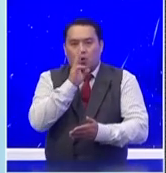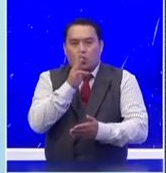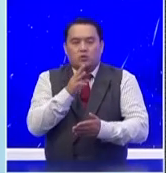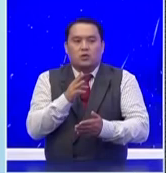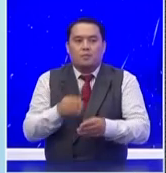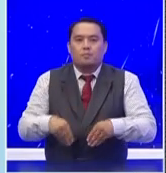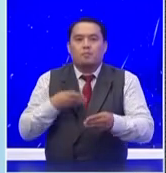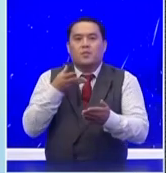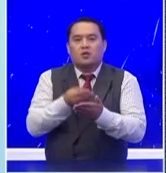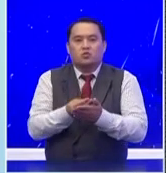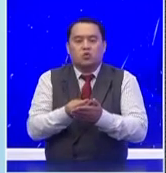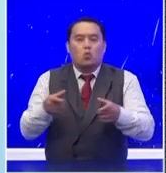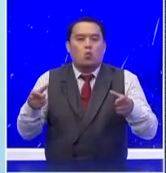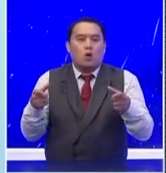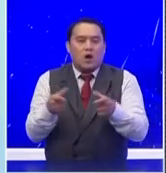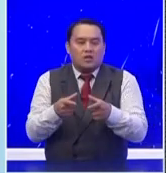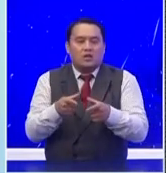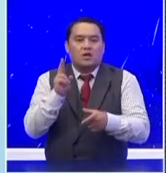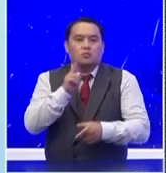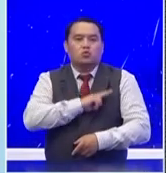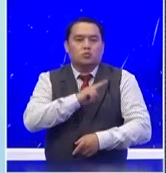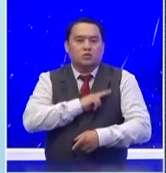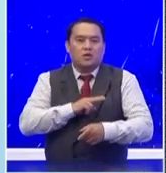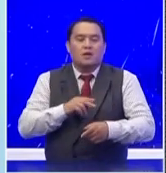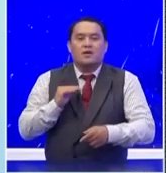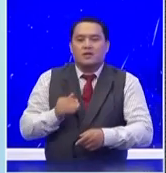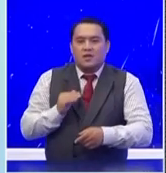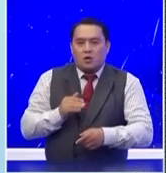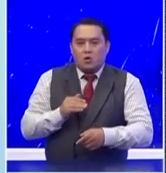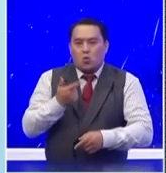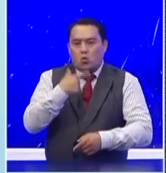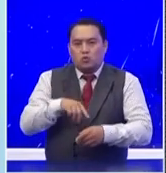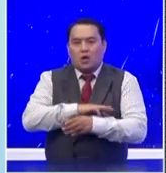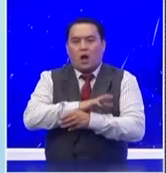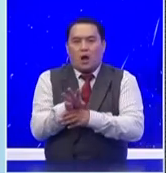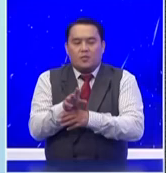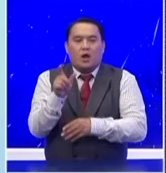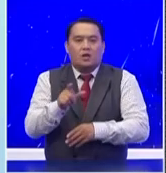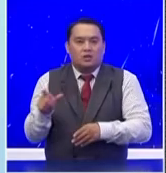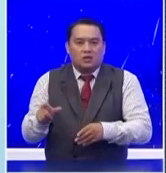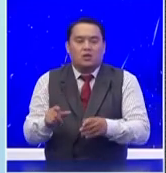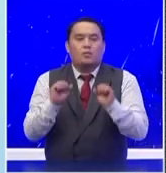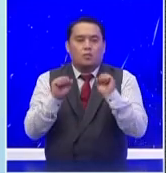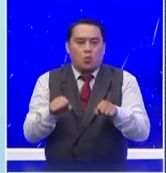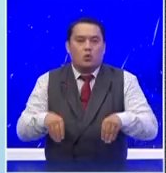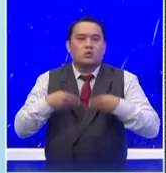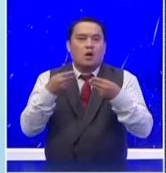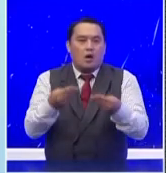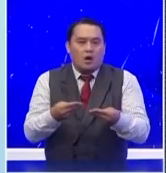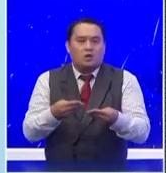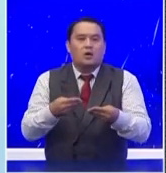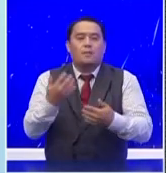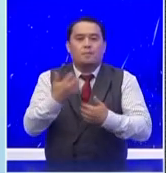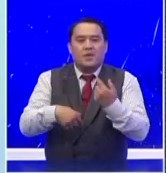жұмыс берушілер, карантин кезінде жұмысы тоқтаған жеке кәсіпкерлер мен өзін-өзі жұмыспен қамтып жүрген азаматтар үмітті. Сондай-ақ орта, шағын